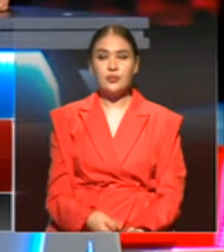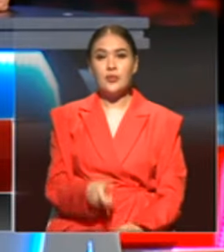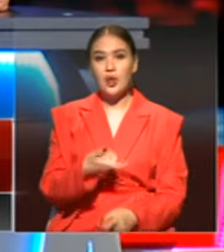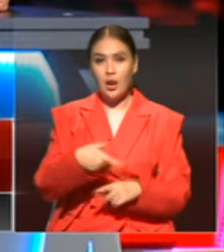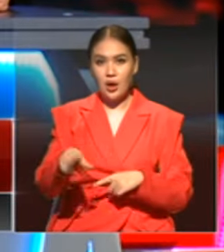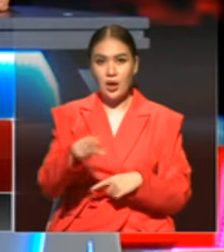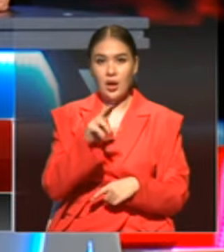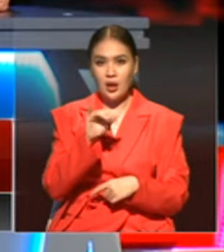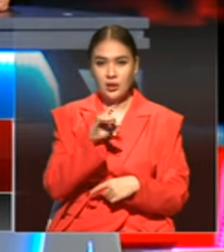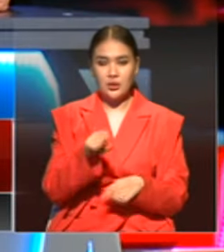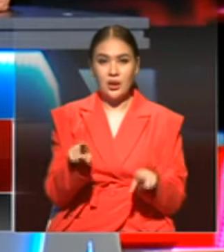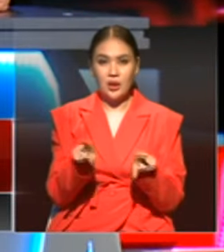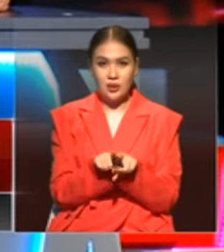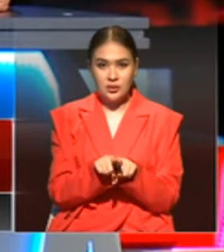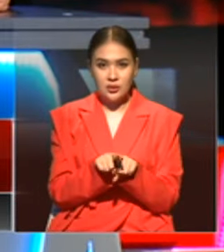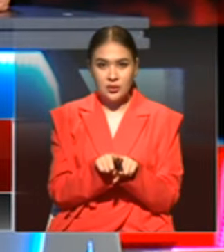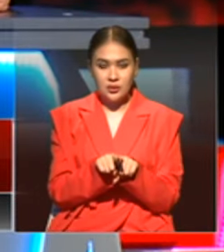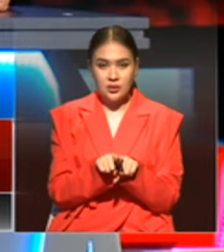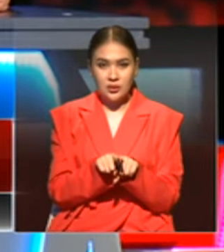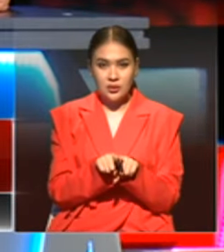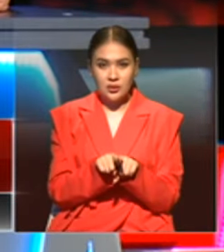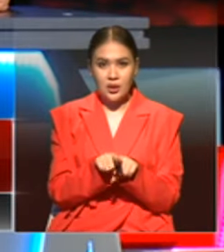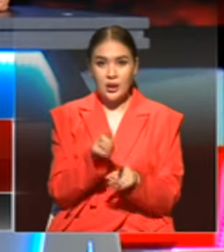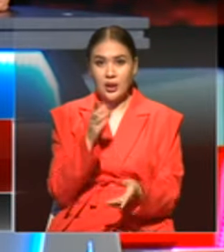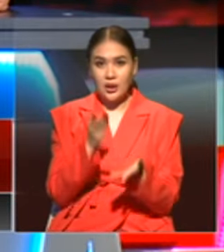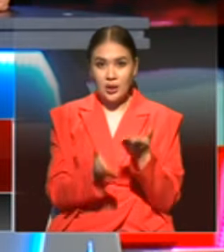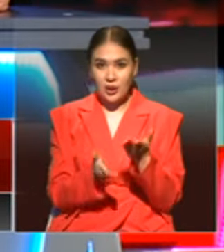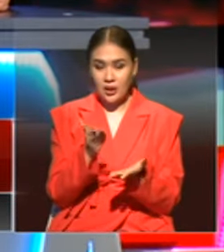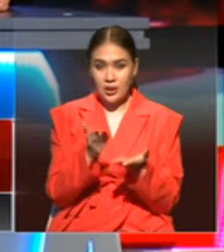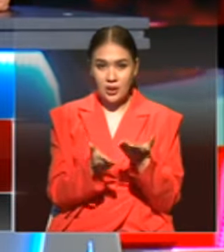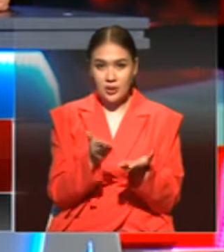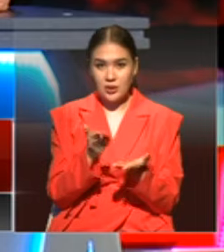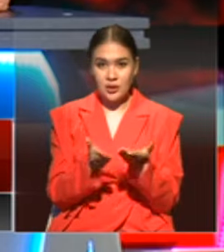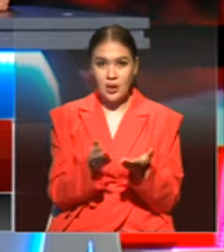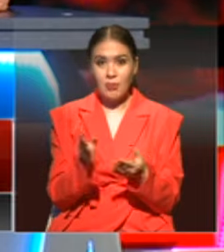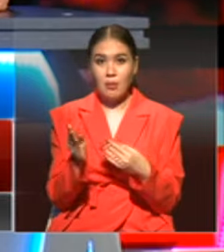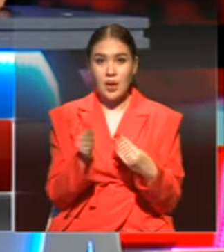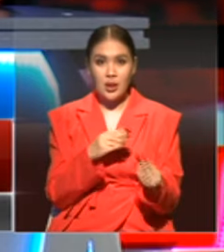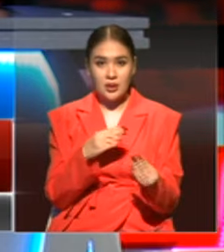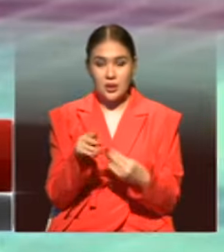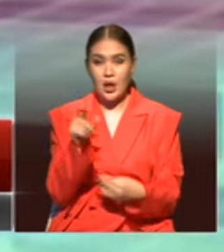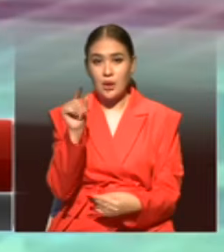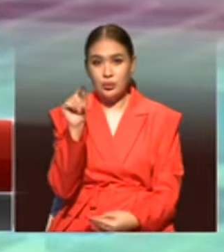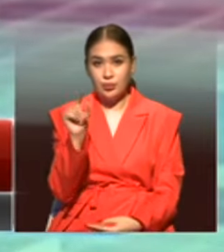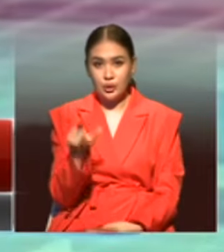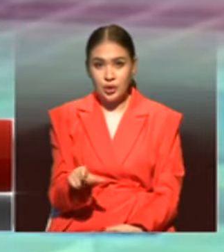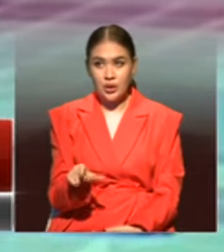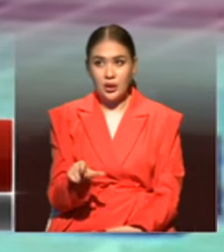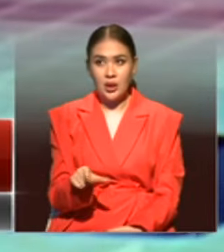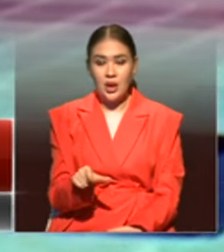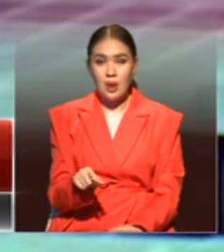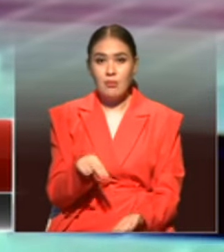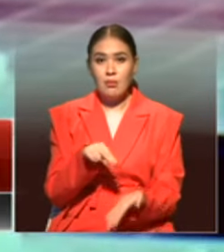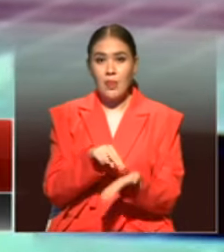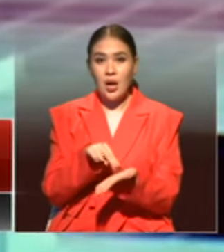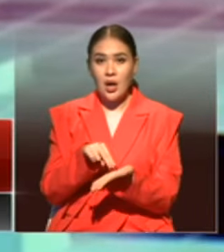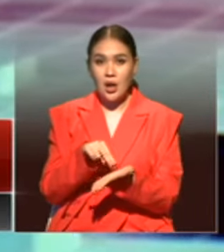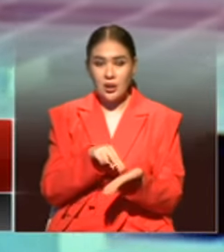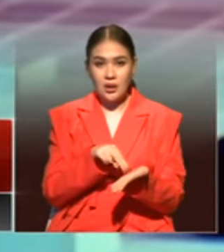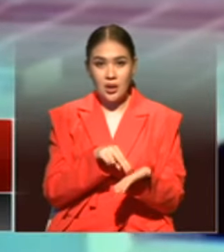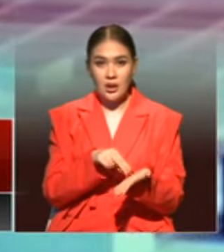ғой, жол картасын. Егер де осы пластикалық бутылкалардың бағаларын,